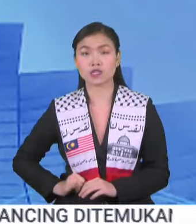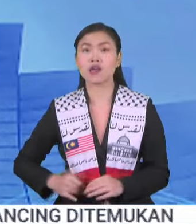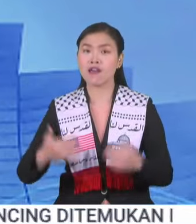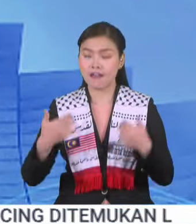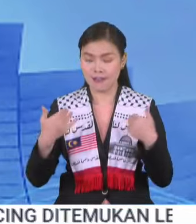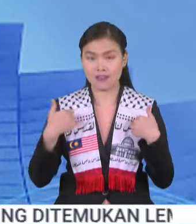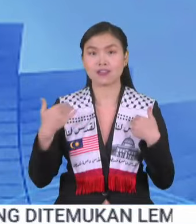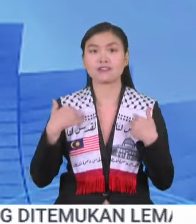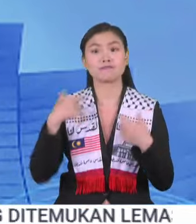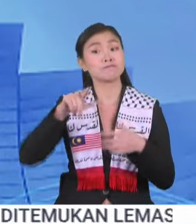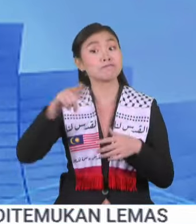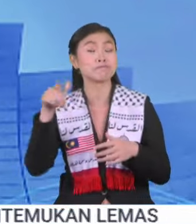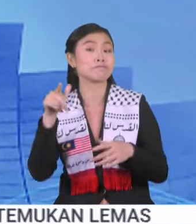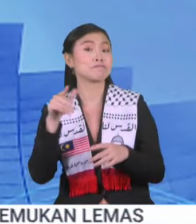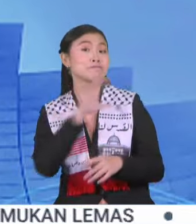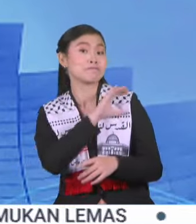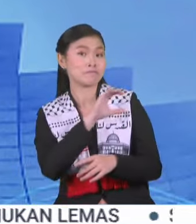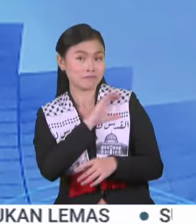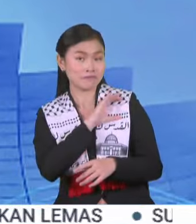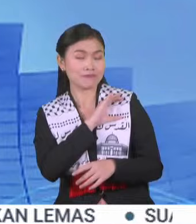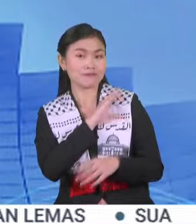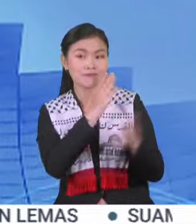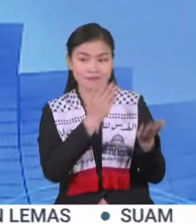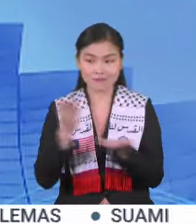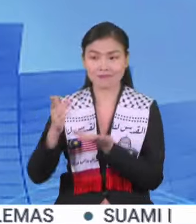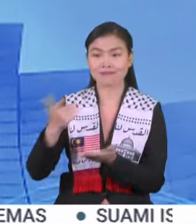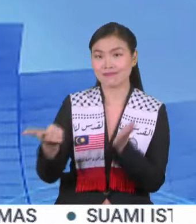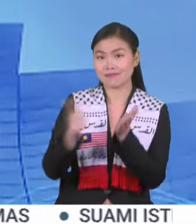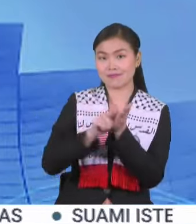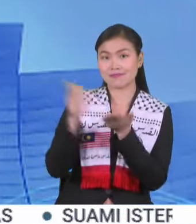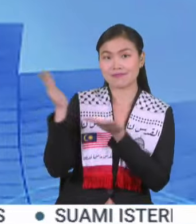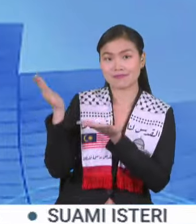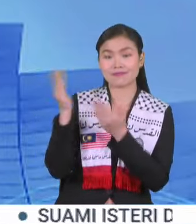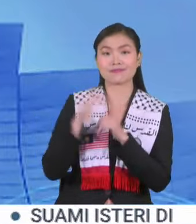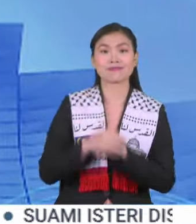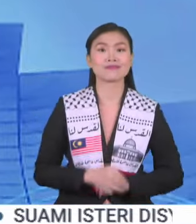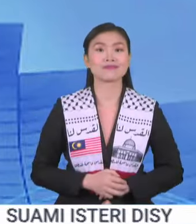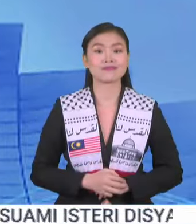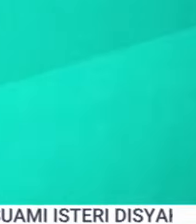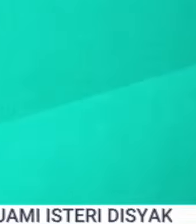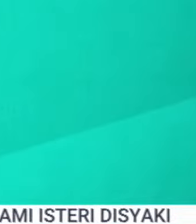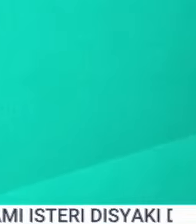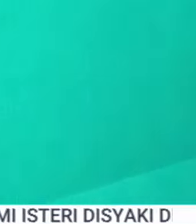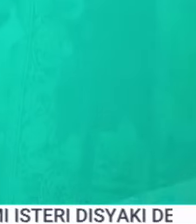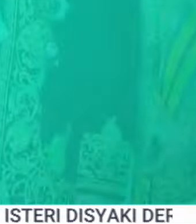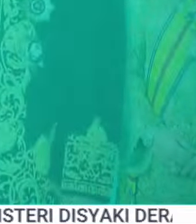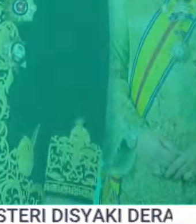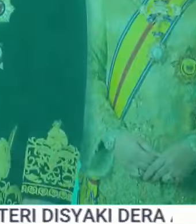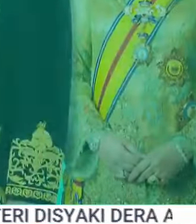lagi sisi menarik baginda. Ikuti laporan Nur Maisara Ahmad Fauzi.